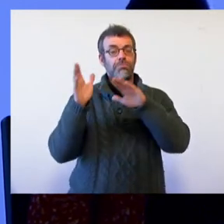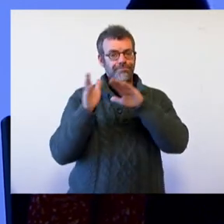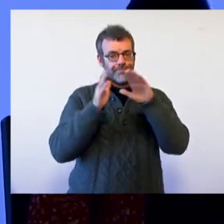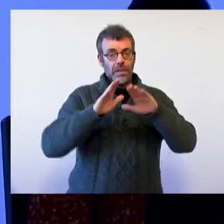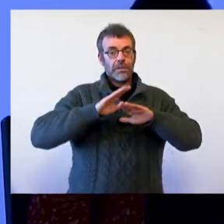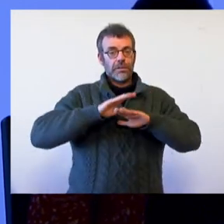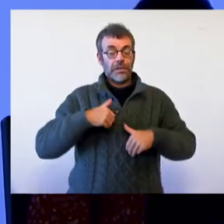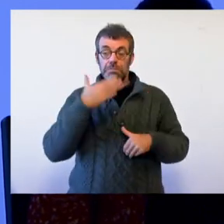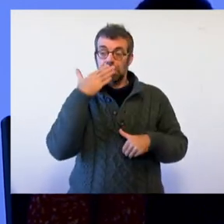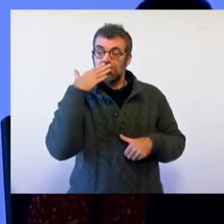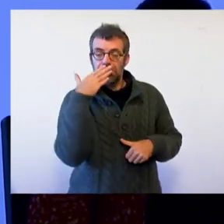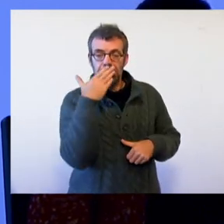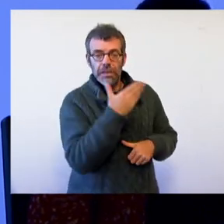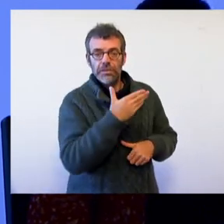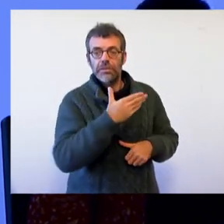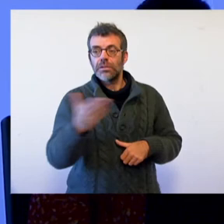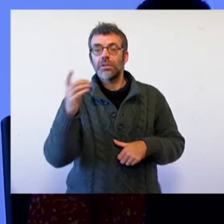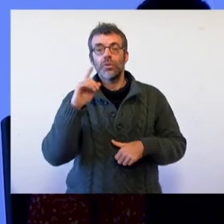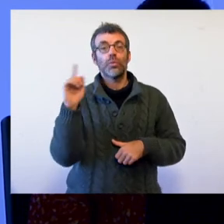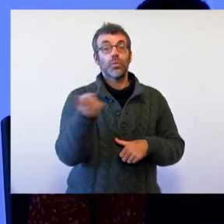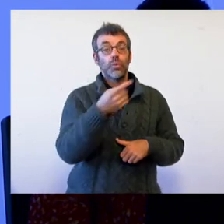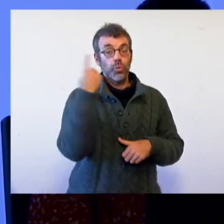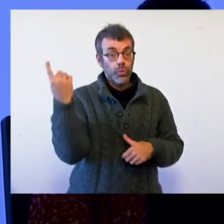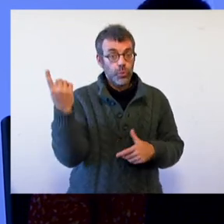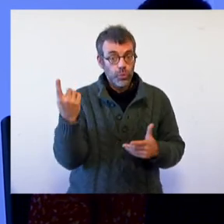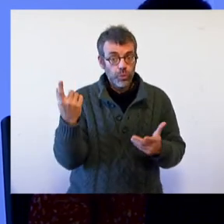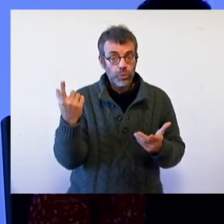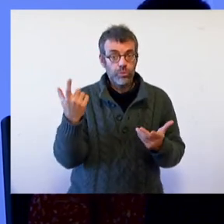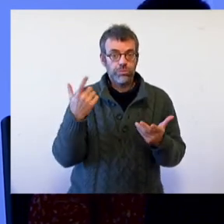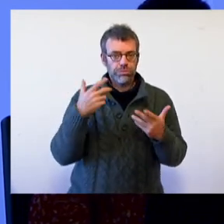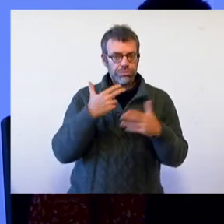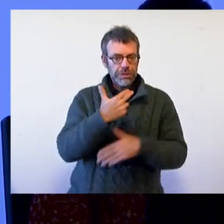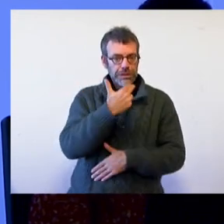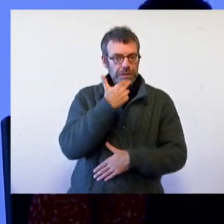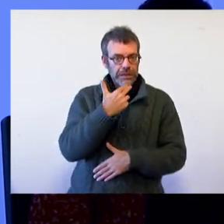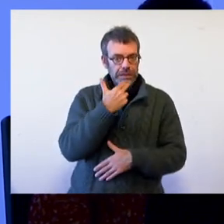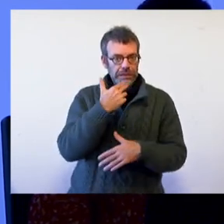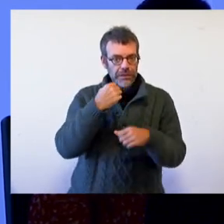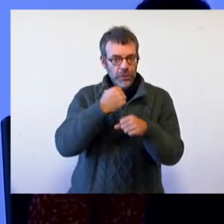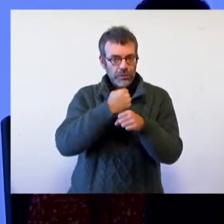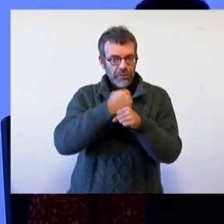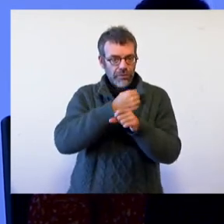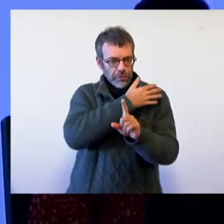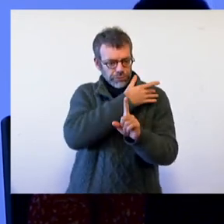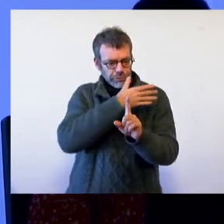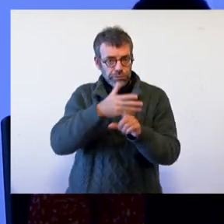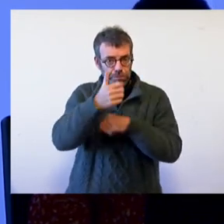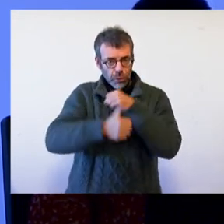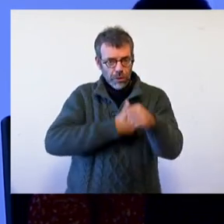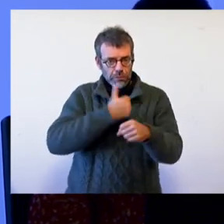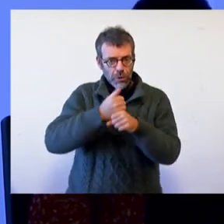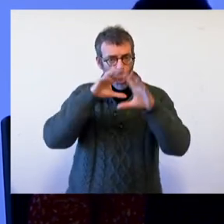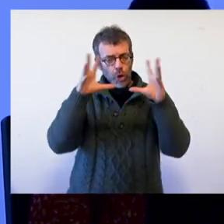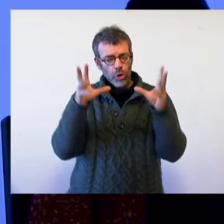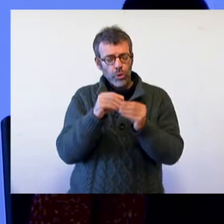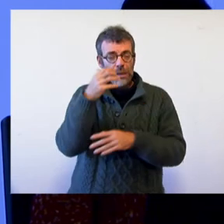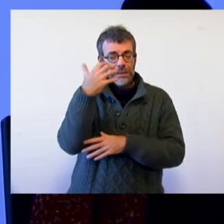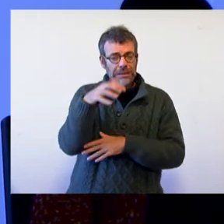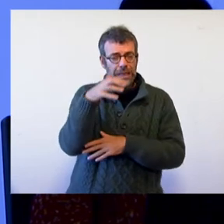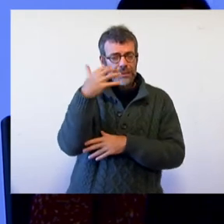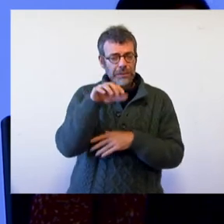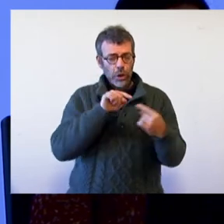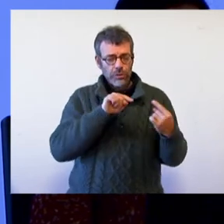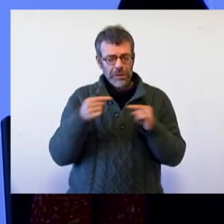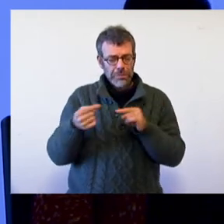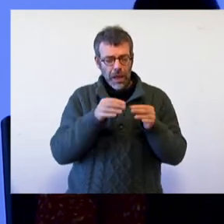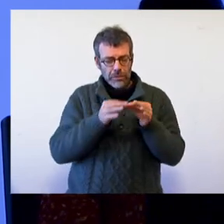pour la qualité de nos travaux. On a adopté près de 500 délibérations cette année. En tout cas, on a discuté sur 500